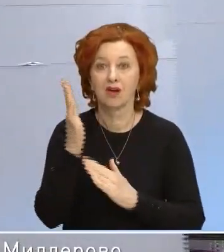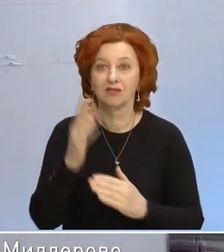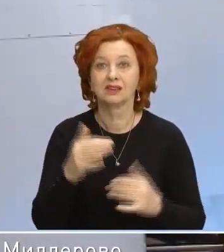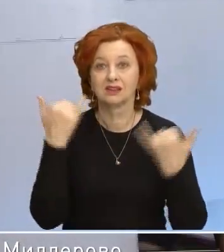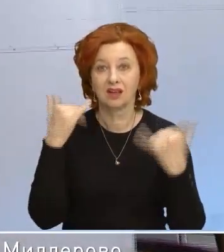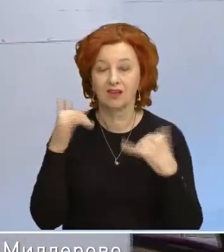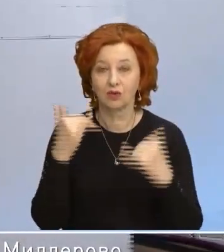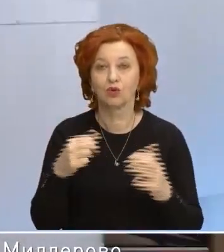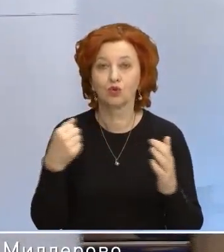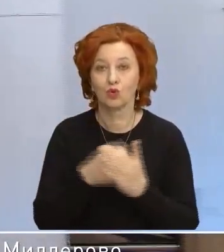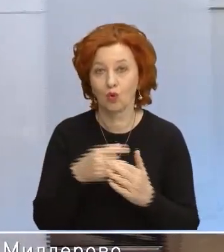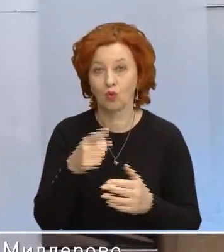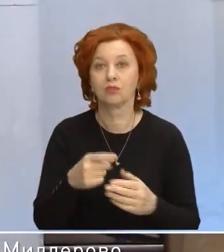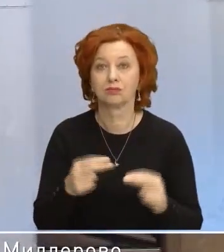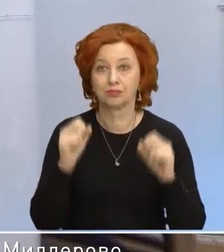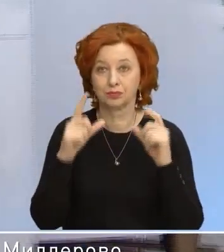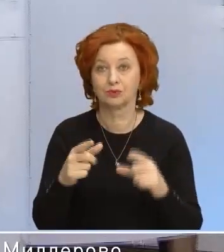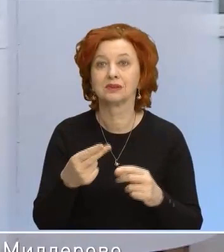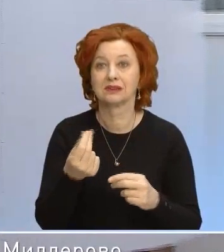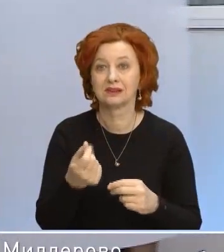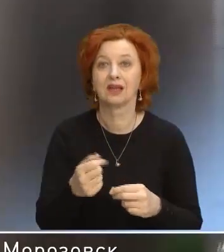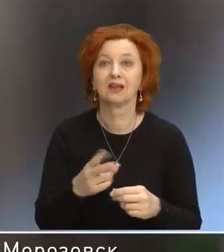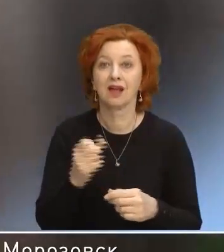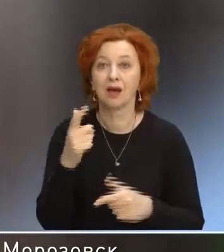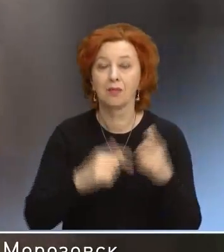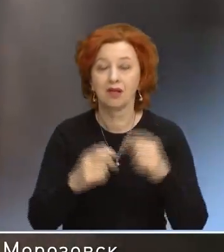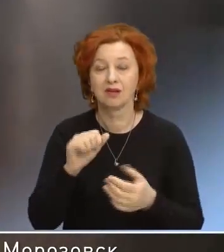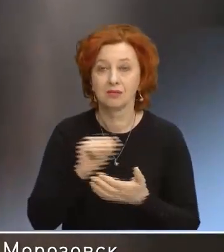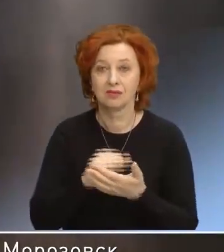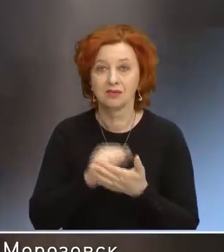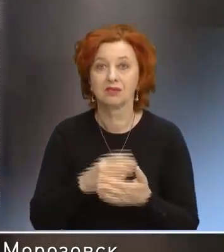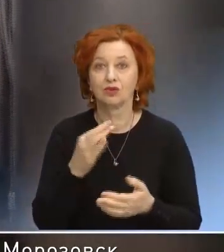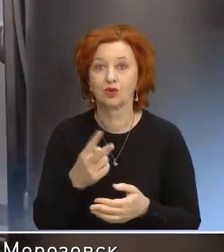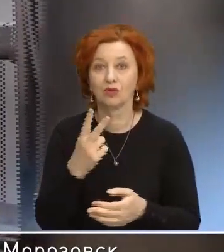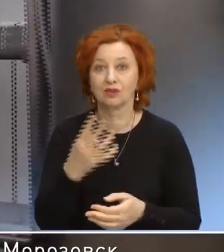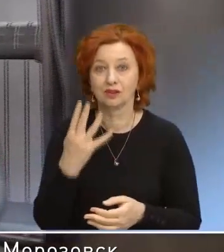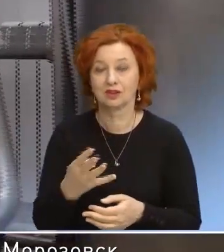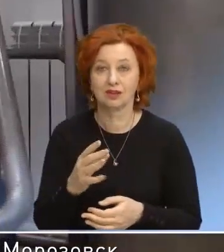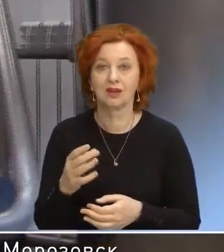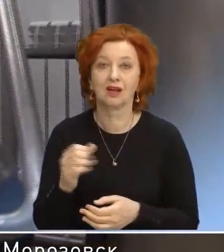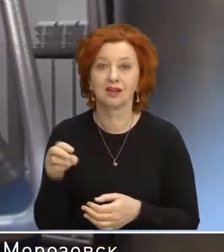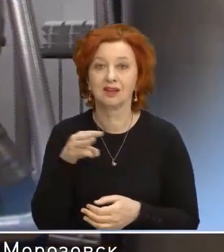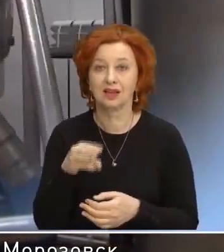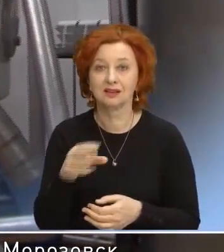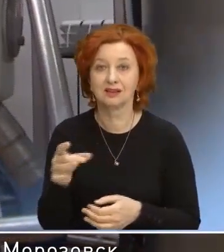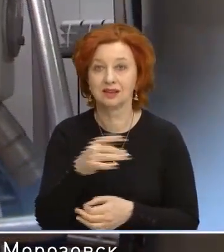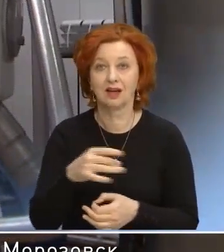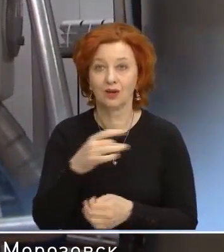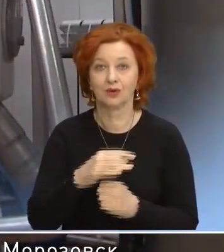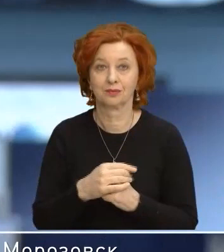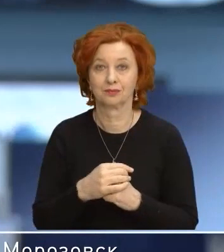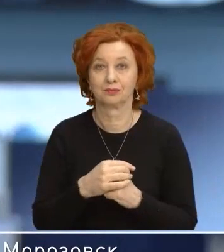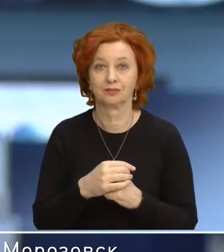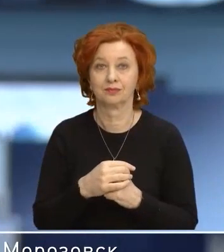коров закупочную цену на молоко. Валентина Малощицкая, Владимир Трофимович, Дон-24, Тацинский район.